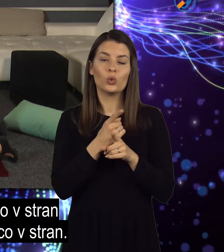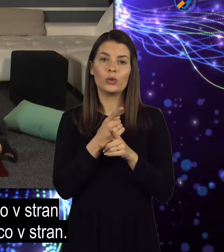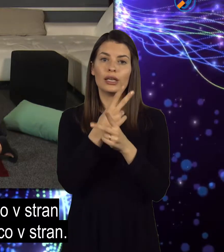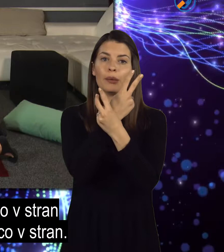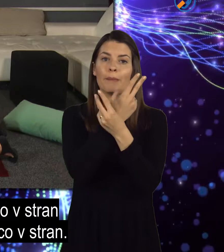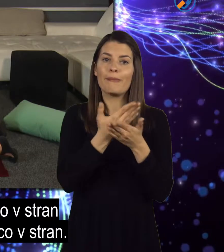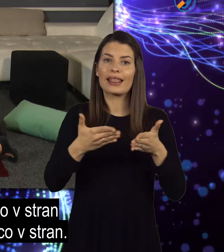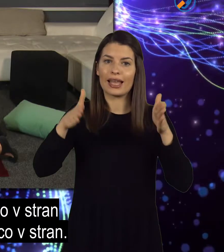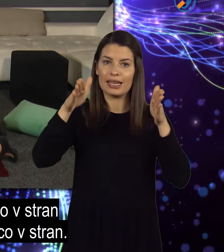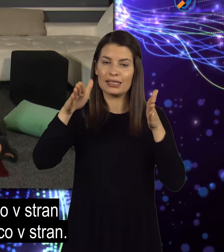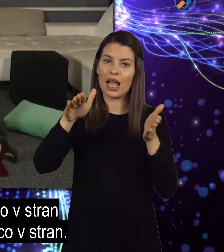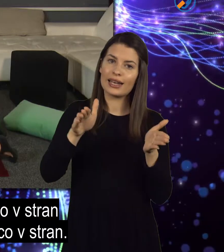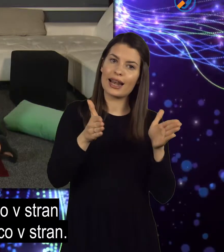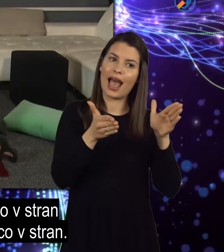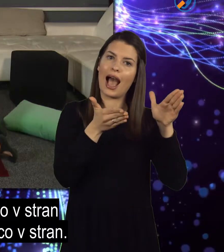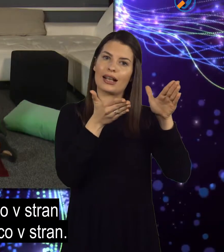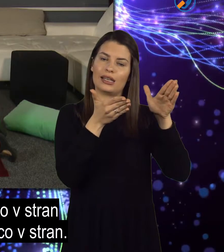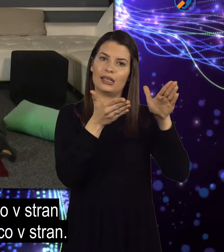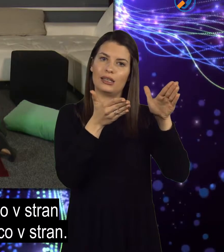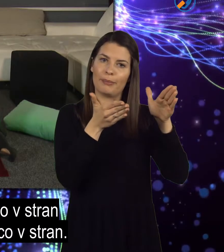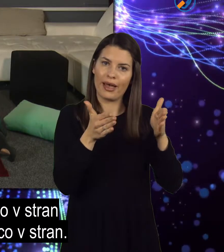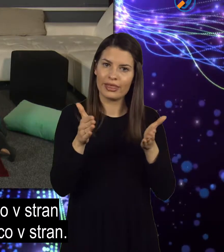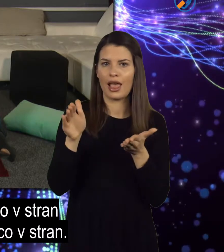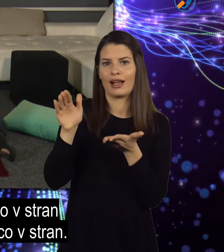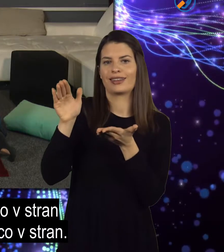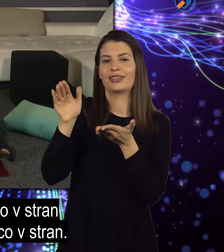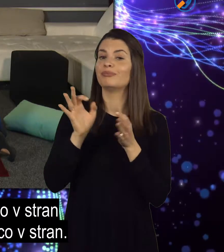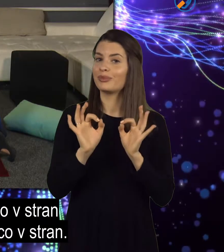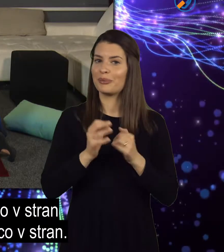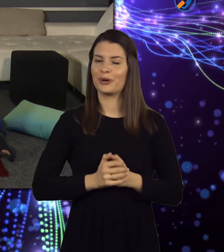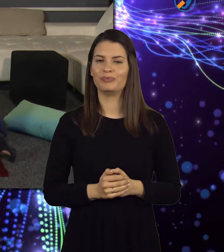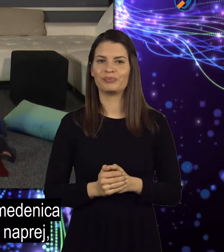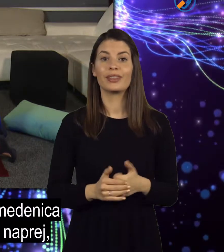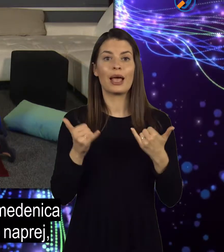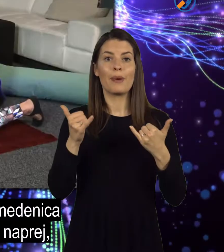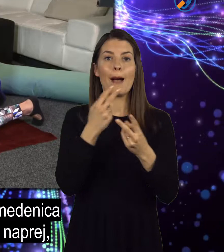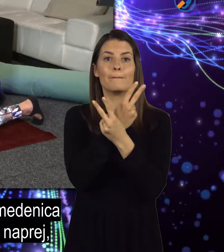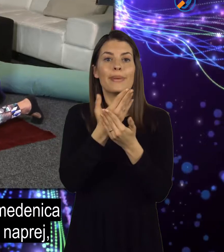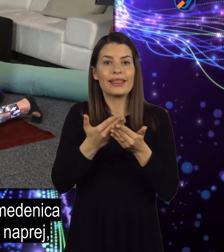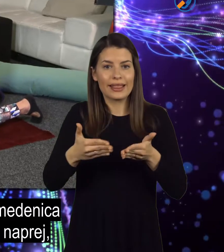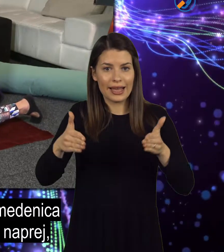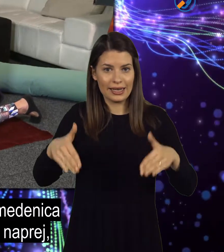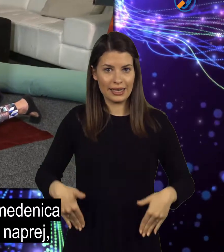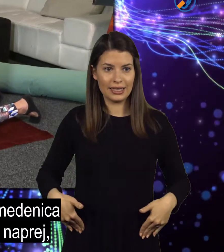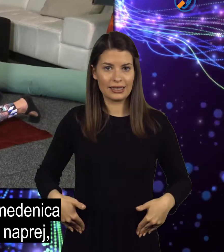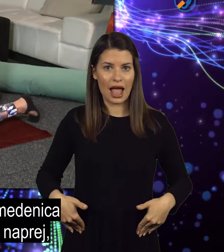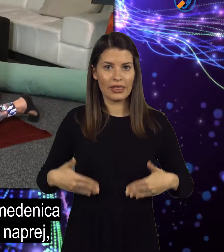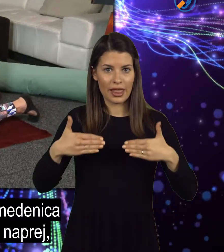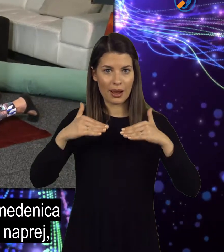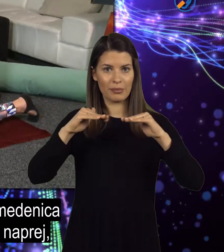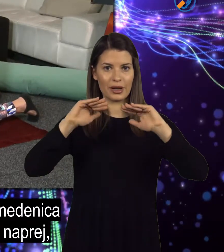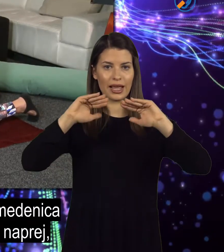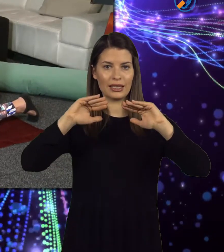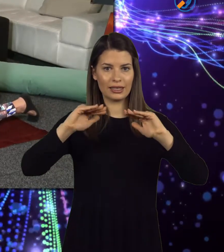Nagni medenico v stran in nagni medenico v stran. Tako. Zdaj pa medenica gre spet